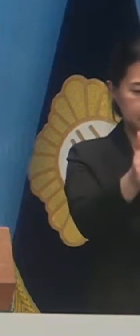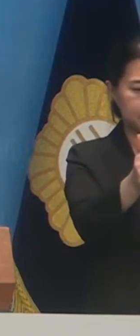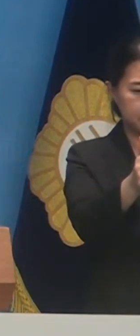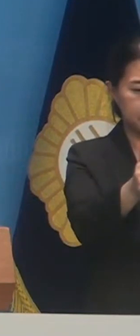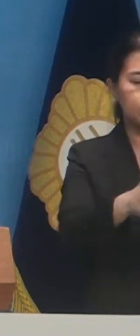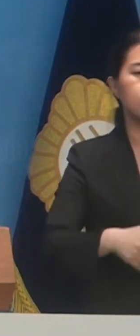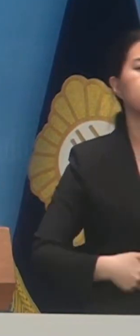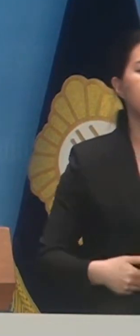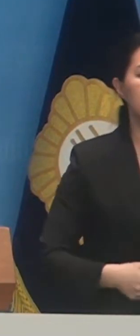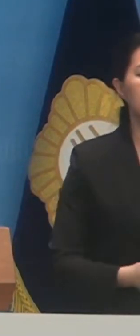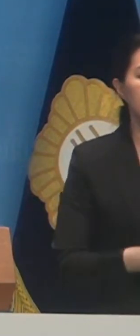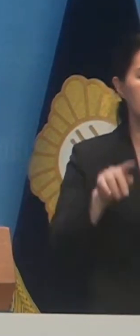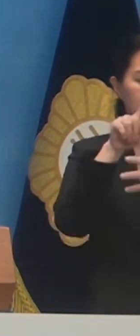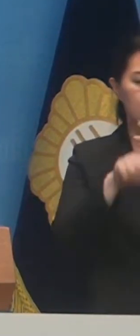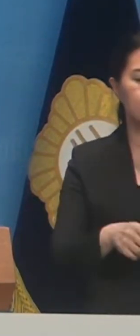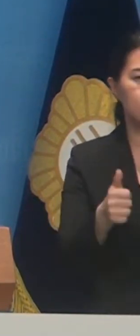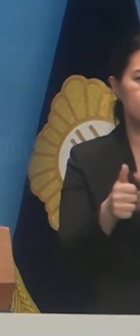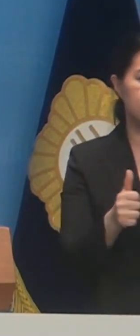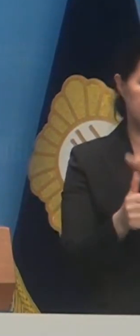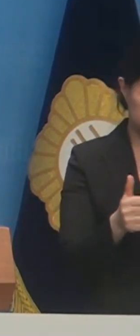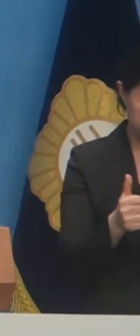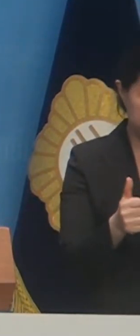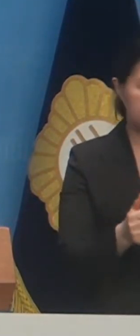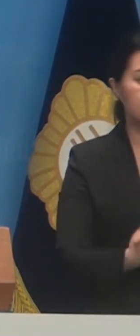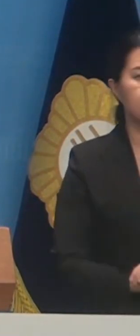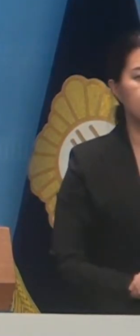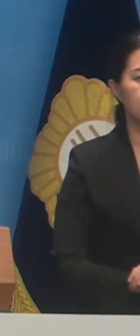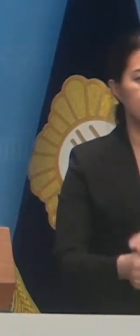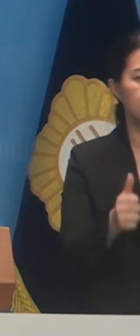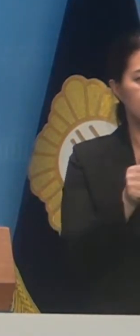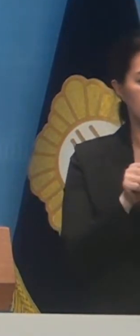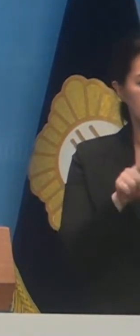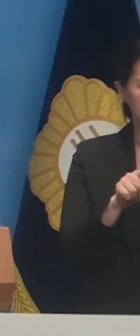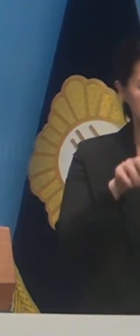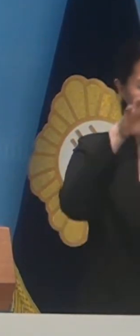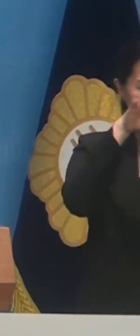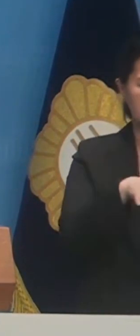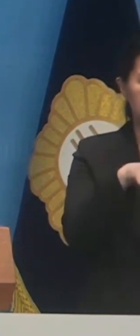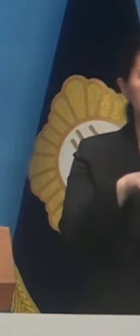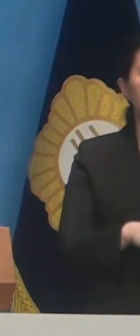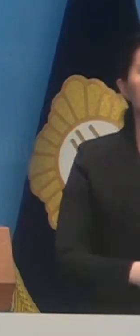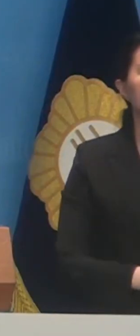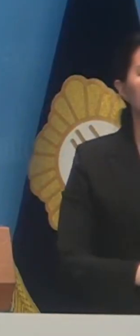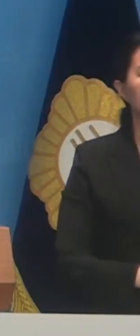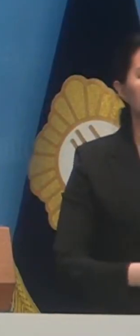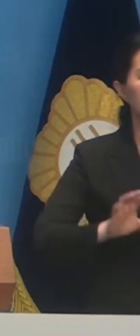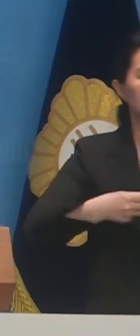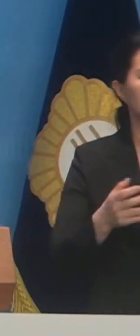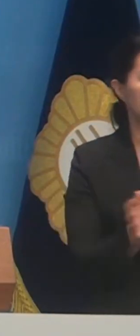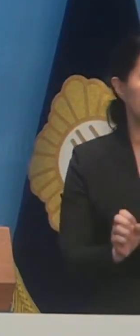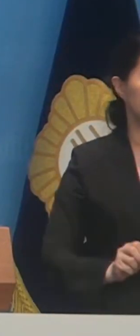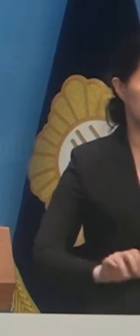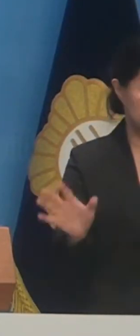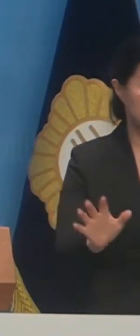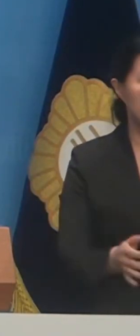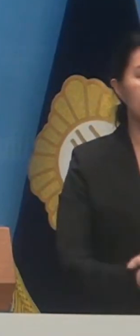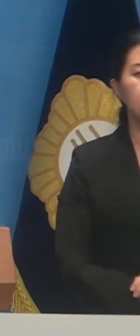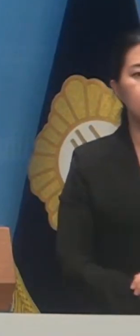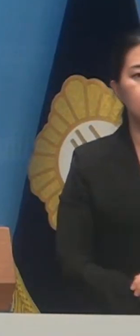일뿐입니다. 윤석열을 탄핵하라, 김건희를 구속하라, 국힘당을